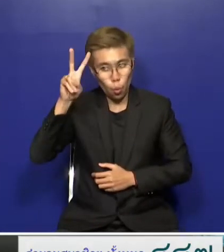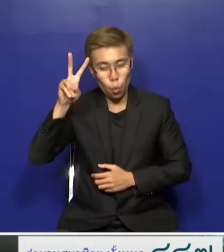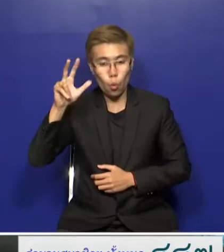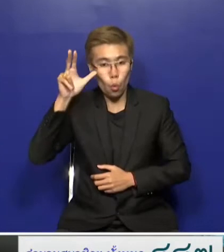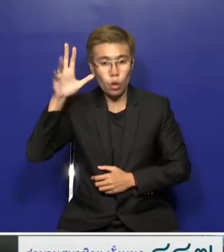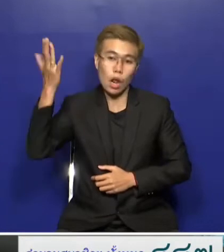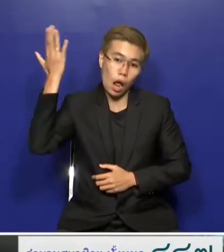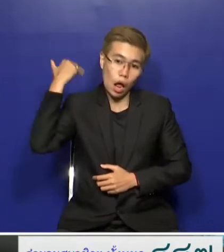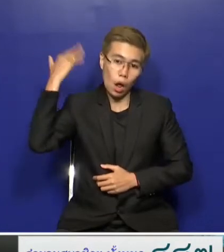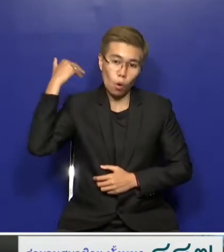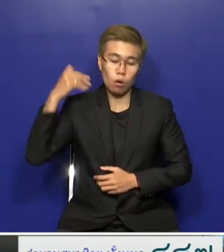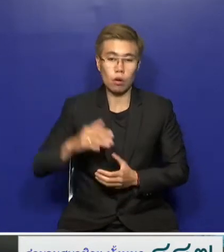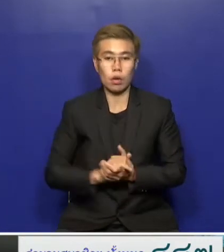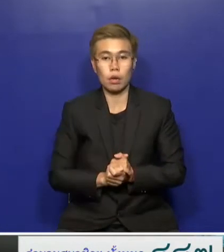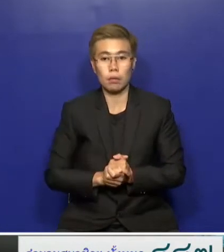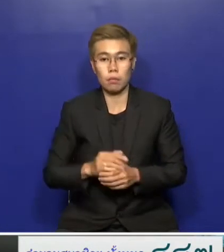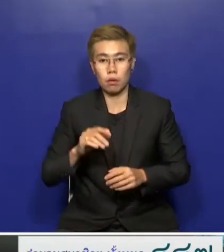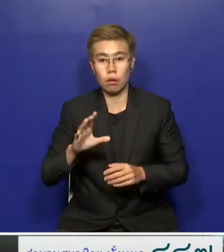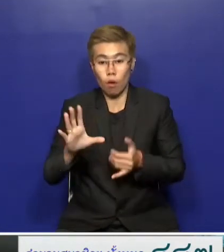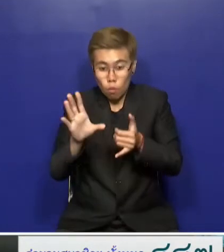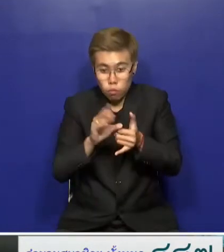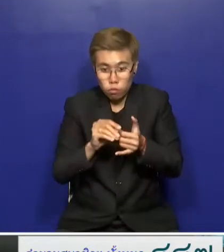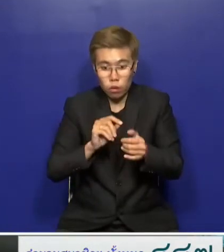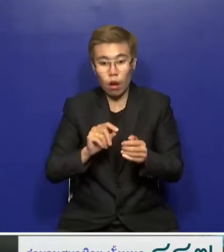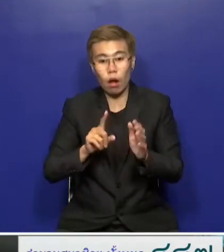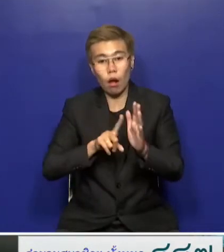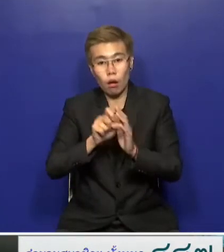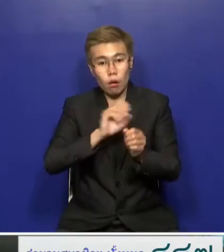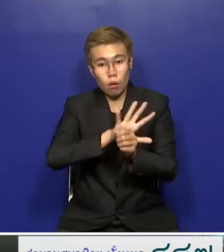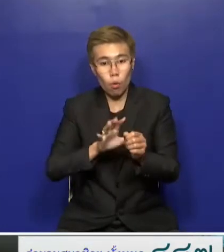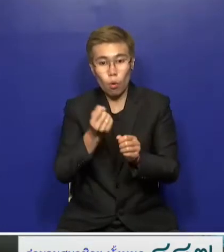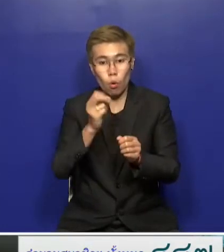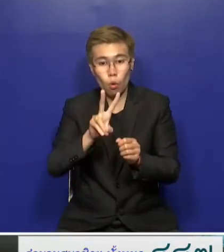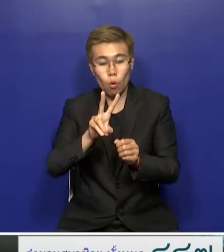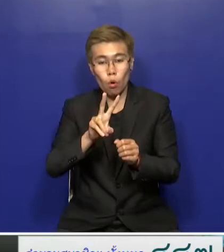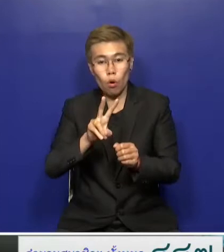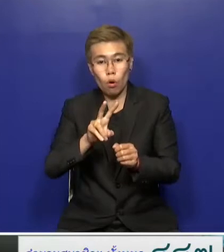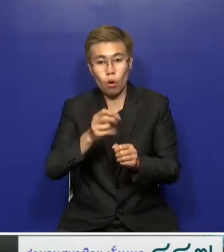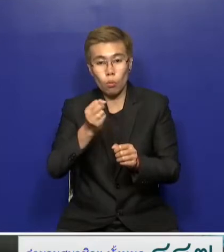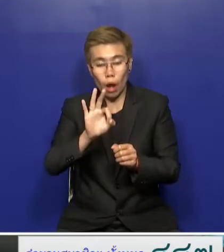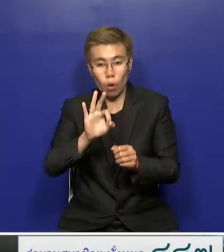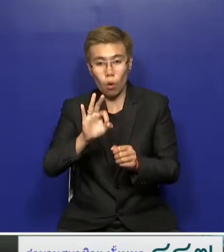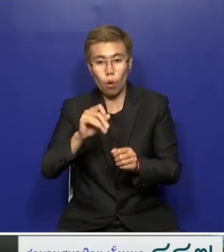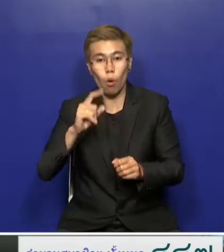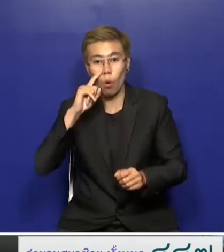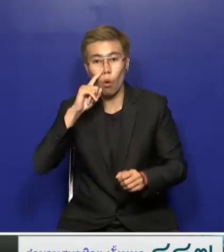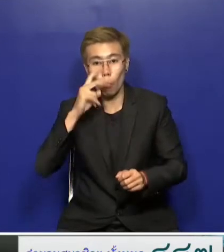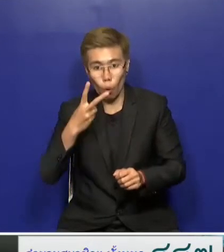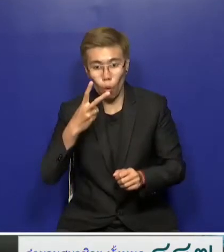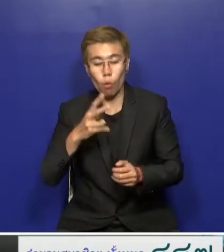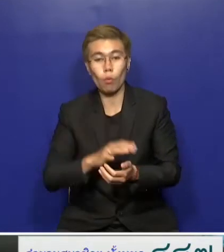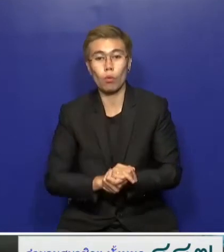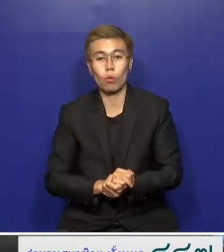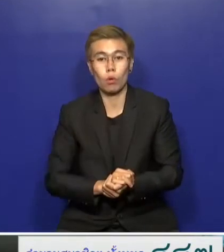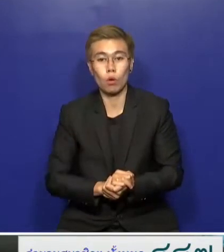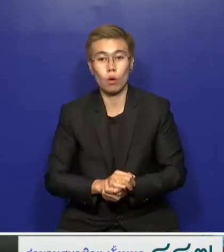ระบาดโควิด-19 ในรอบที่2นะครับผมยืนยันว่าพวกเราทำงานกันอย่างเต็มที่แต่อย่